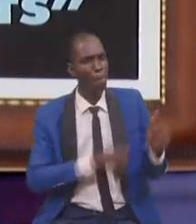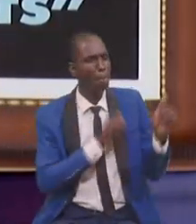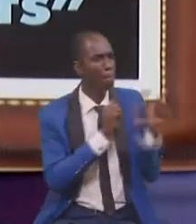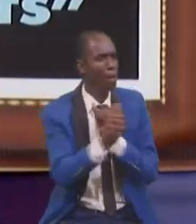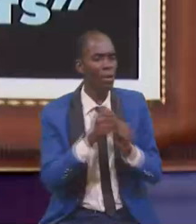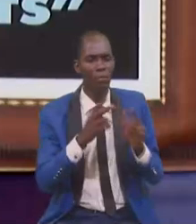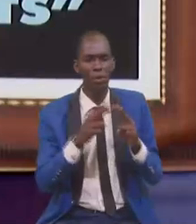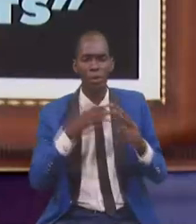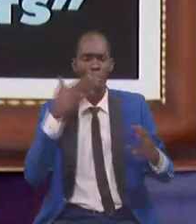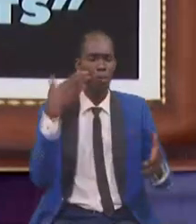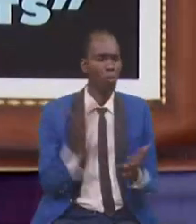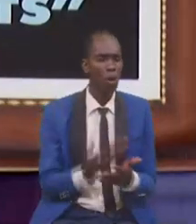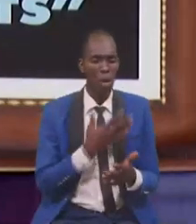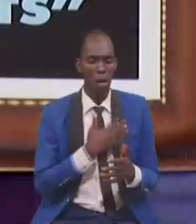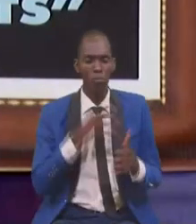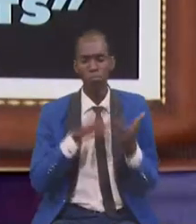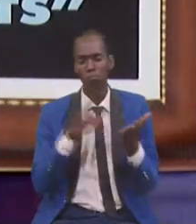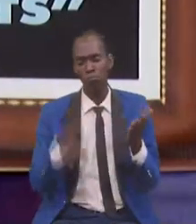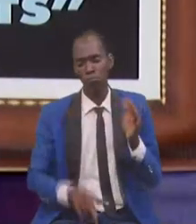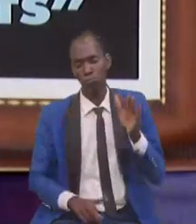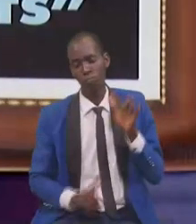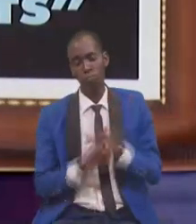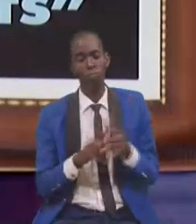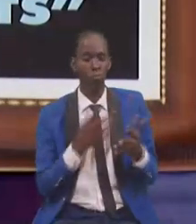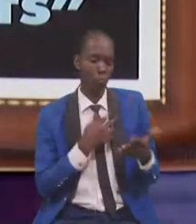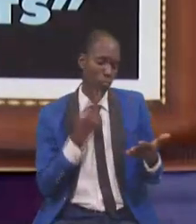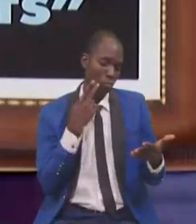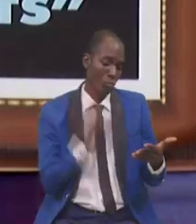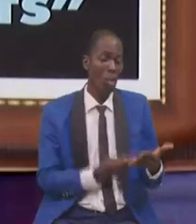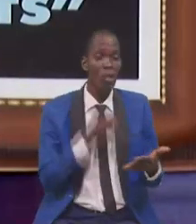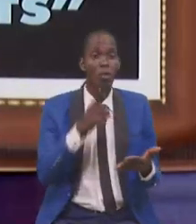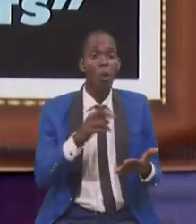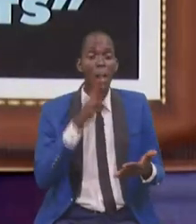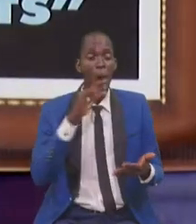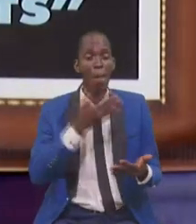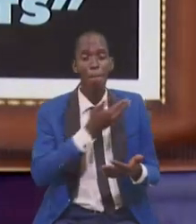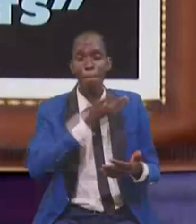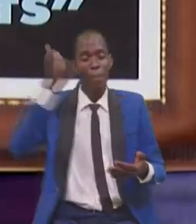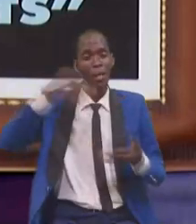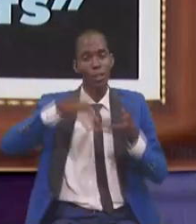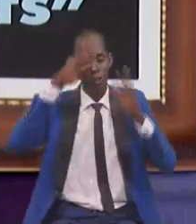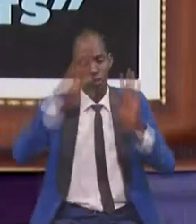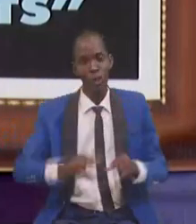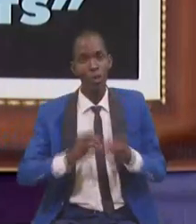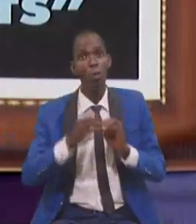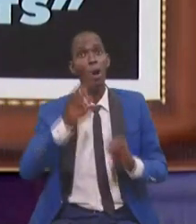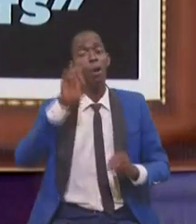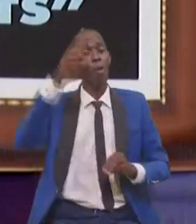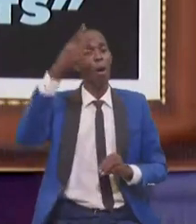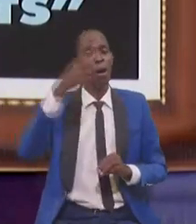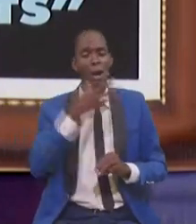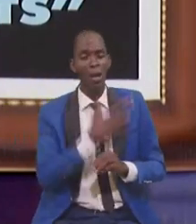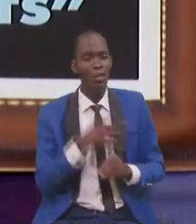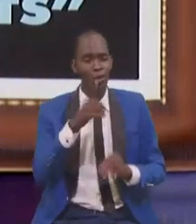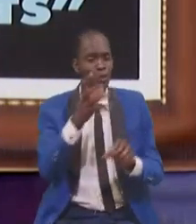aurez une si grande moyenne. Et puis, le résultat est prononcé, on dit que c'est vous, c'est toi qui es le